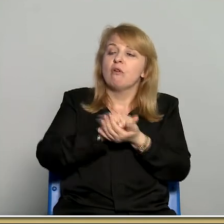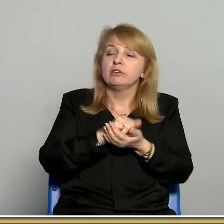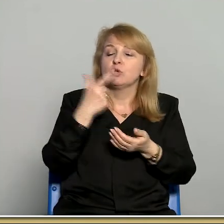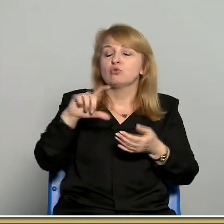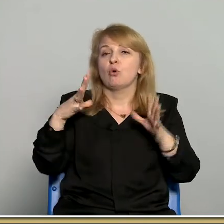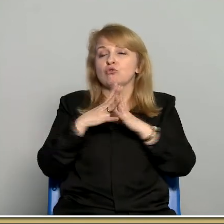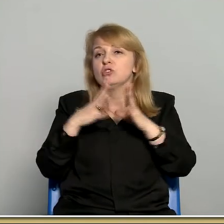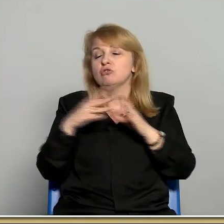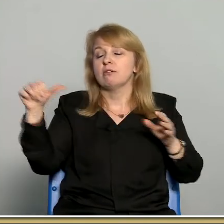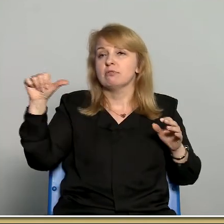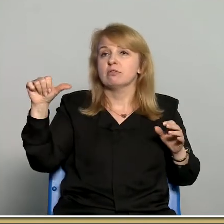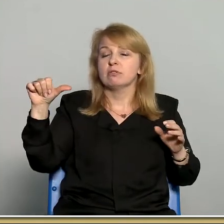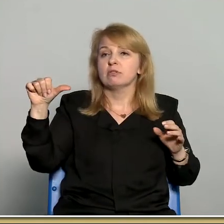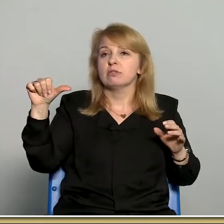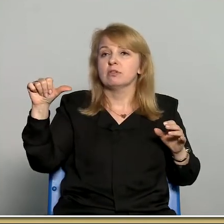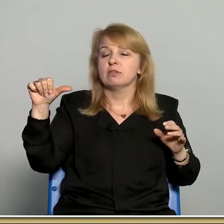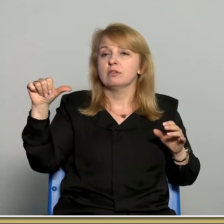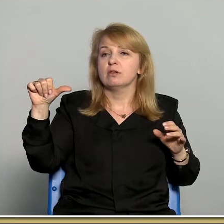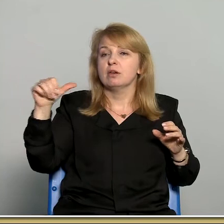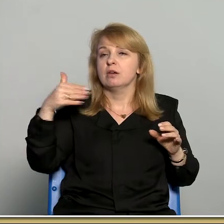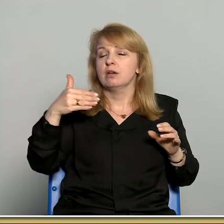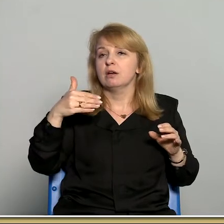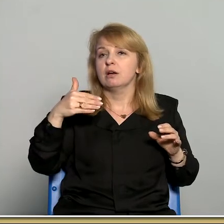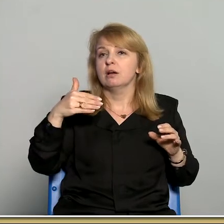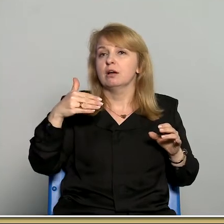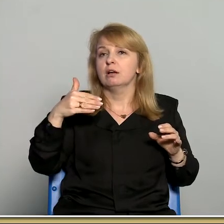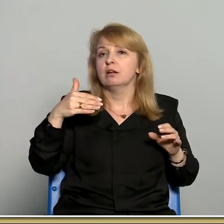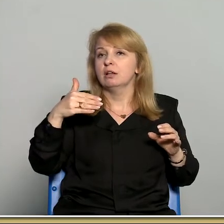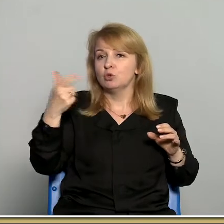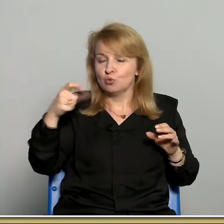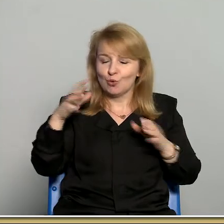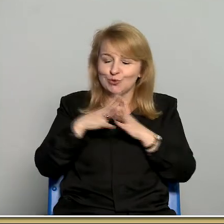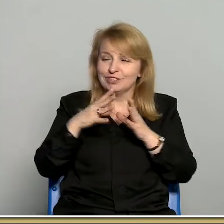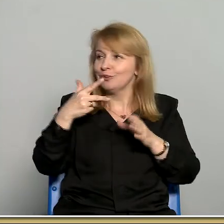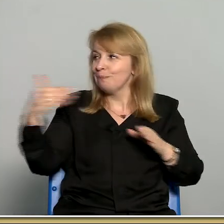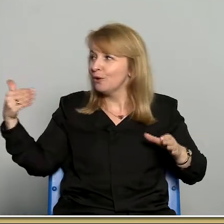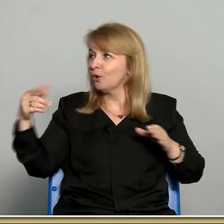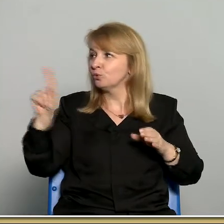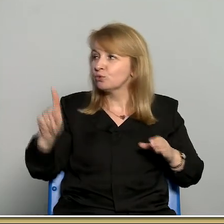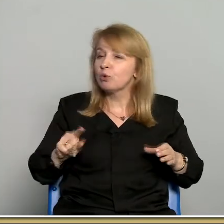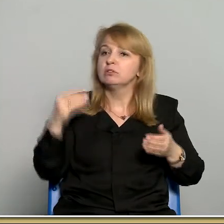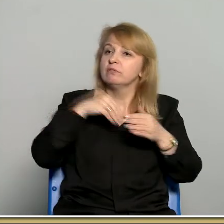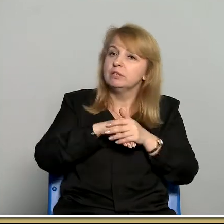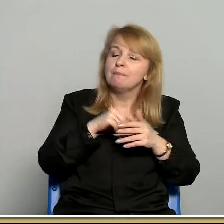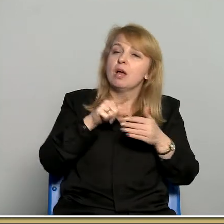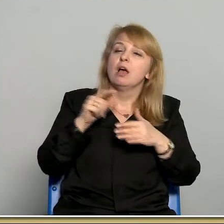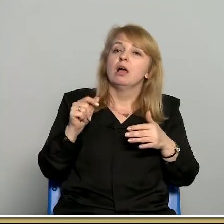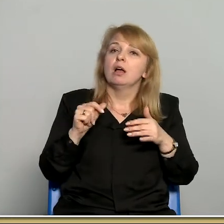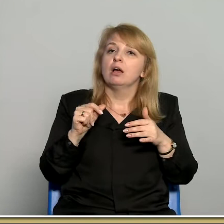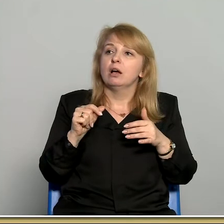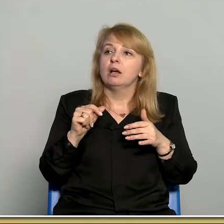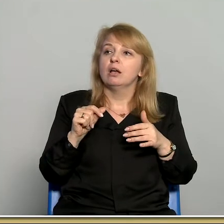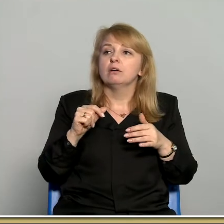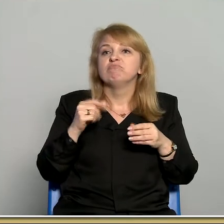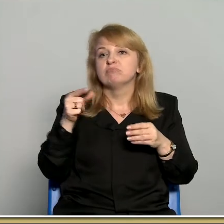milionów złotych, przy czym lwia część tych